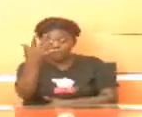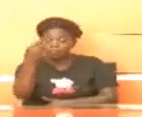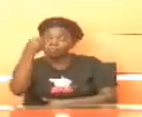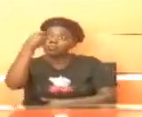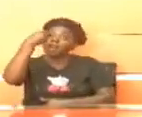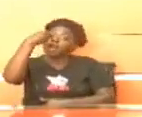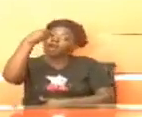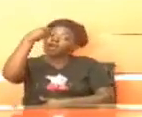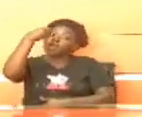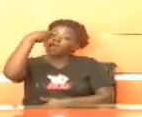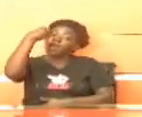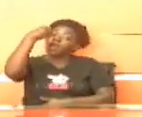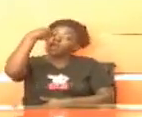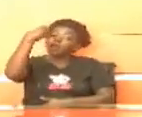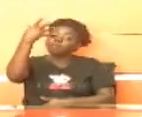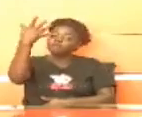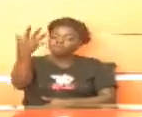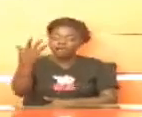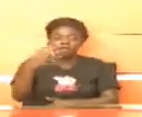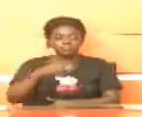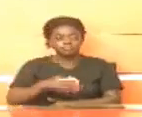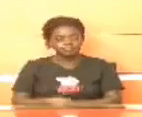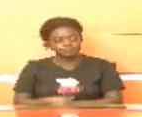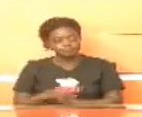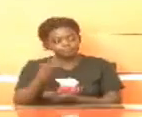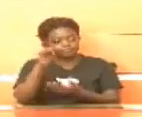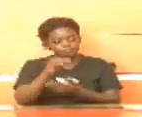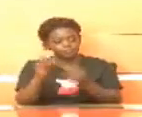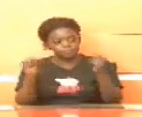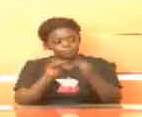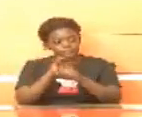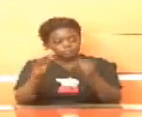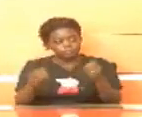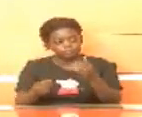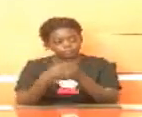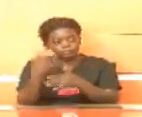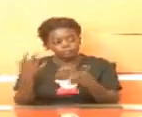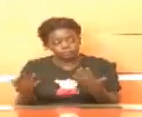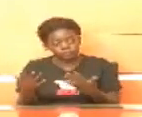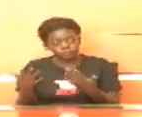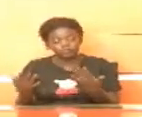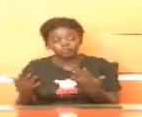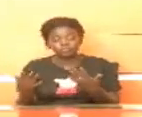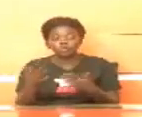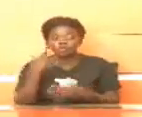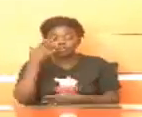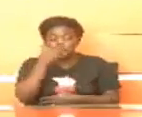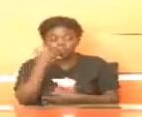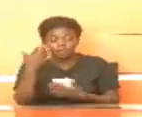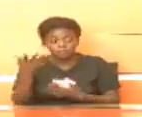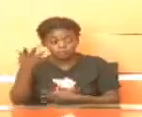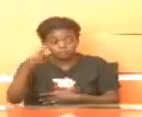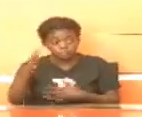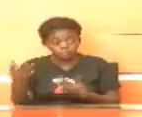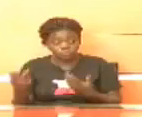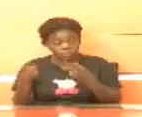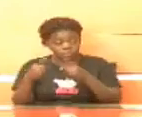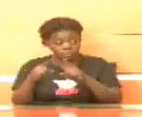matondo nga atano Nyanzi ategeeza nti okweyoteza nakukendeeza obulwadde wa COVID-19 ng'ofuna buto w'amazzi ga kalitunsi n'omuteekamu amazzi